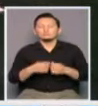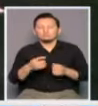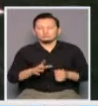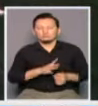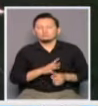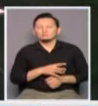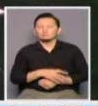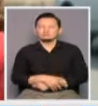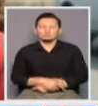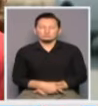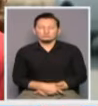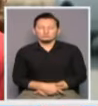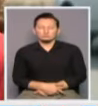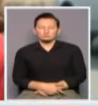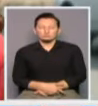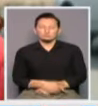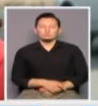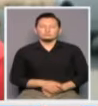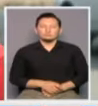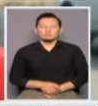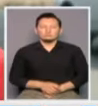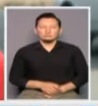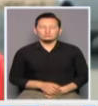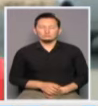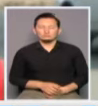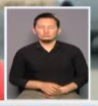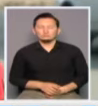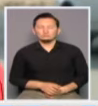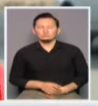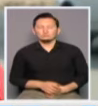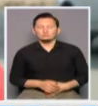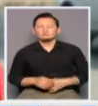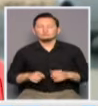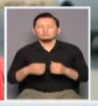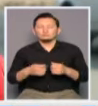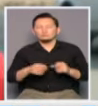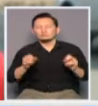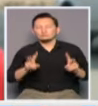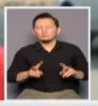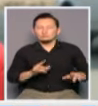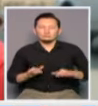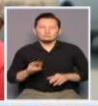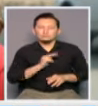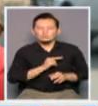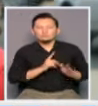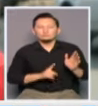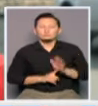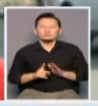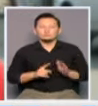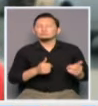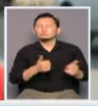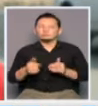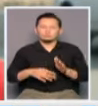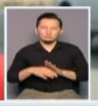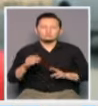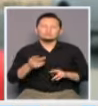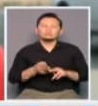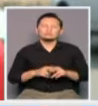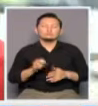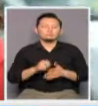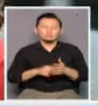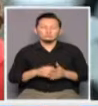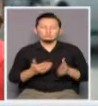айырылғандар. Жалпы жолдағы ереже бұзушылықтардың алдын алуға бағытталған жұмыстардың нәтижесі айтарлықтай деп айтуға болады. Өйткені